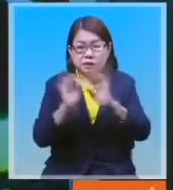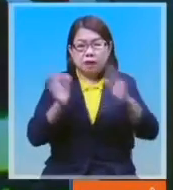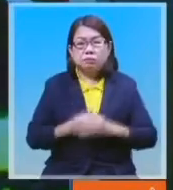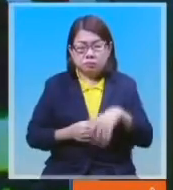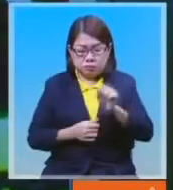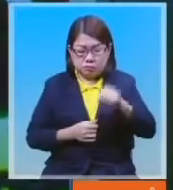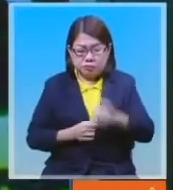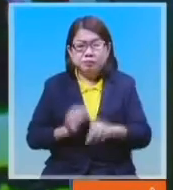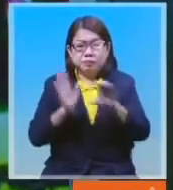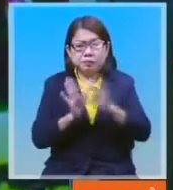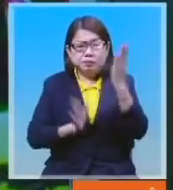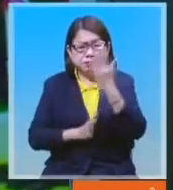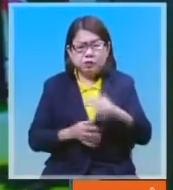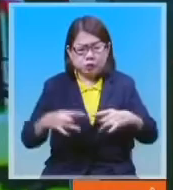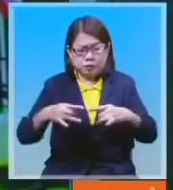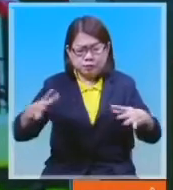พี่